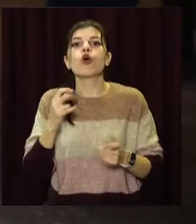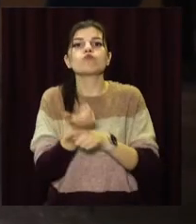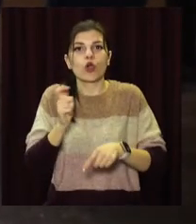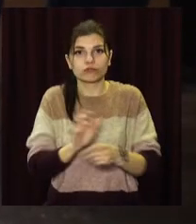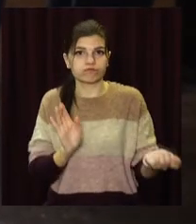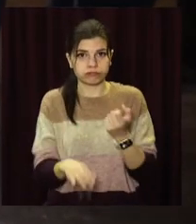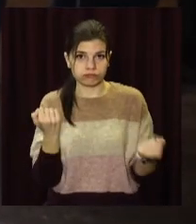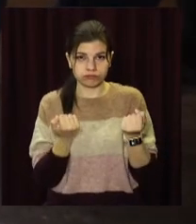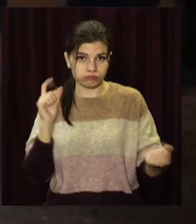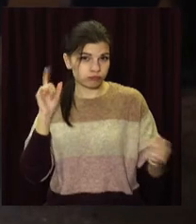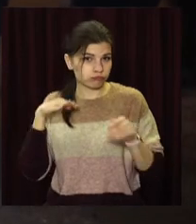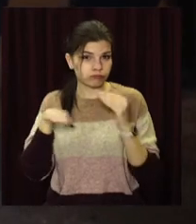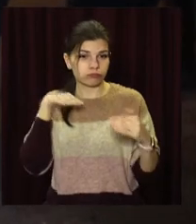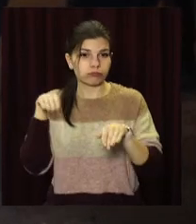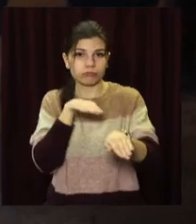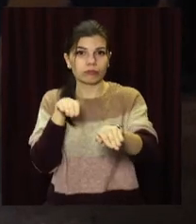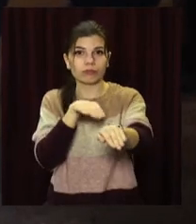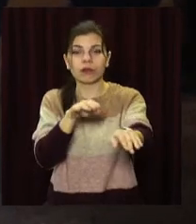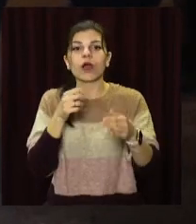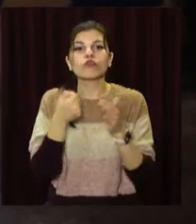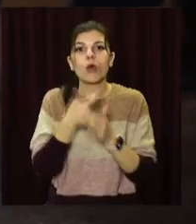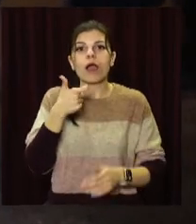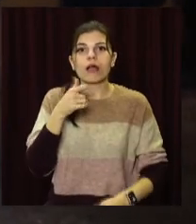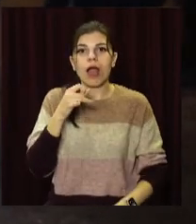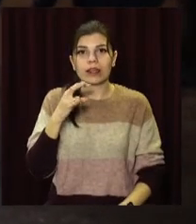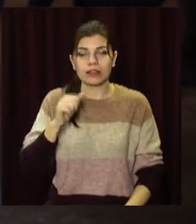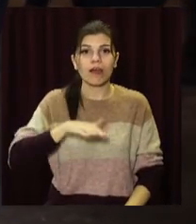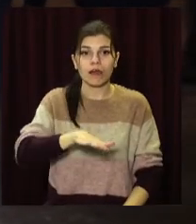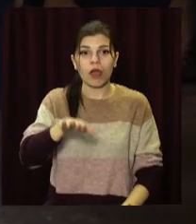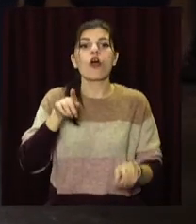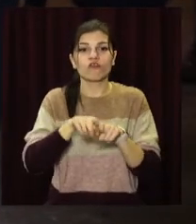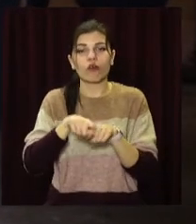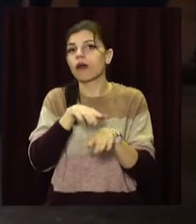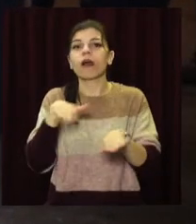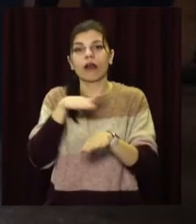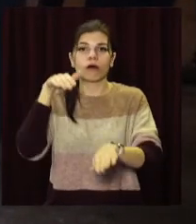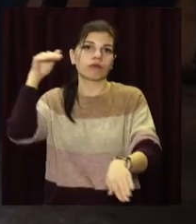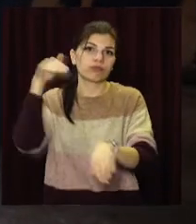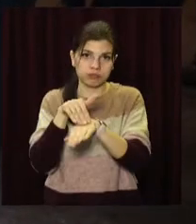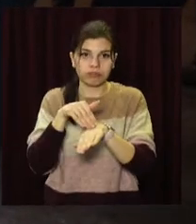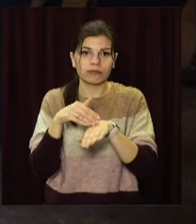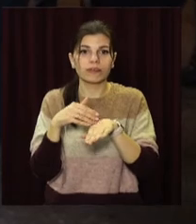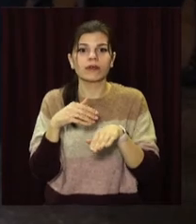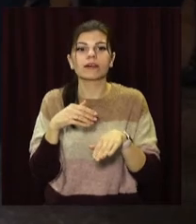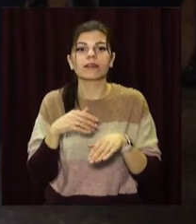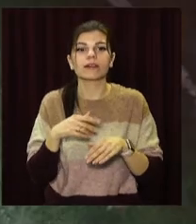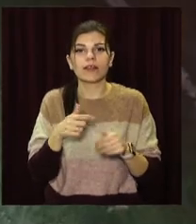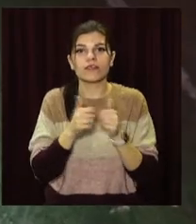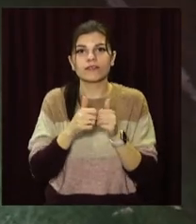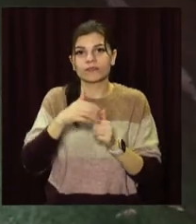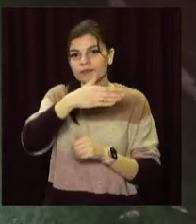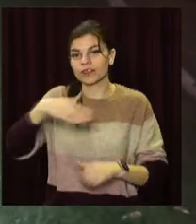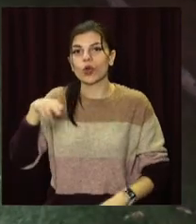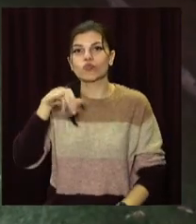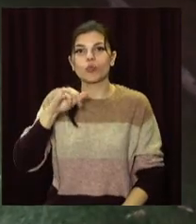Поліцейські переслідували авто аж до проспекту Гагаріна, врешті втікач врізався в огорожу, що на перетині